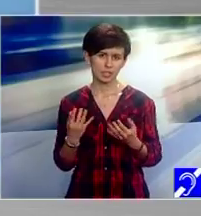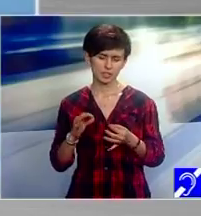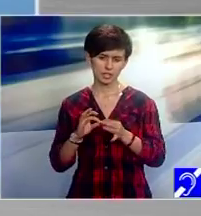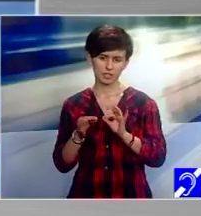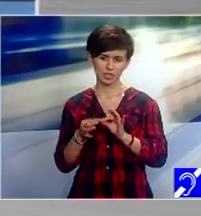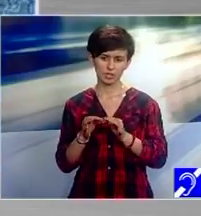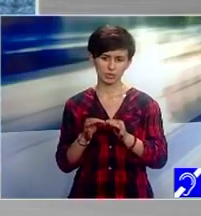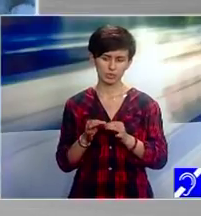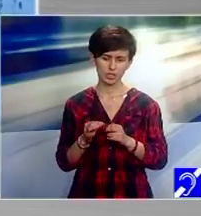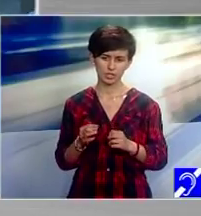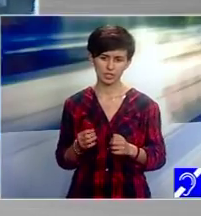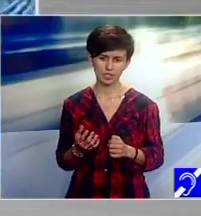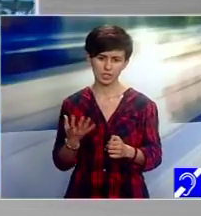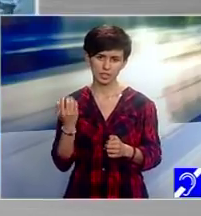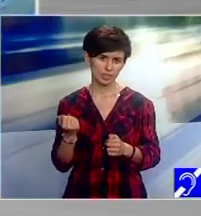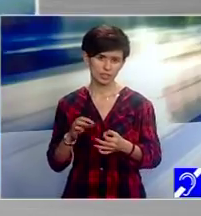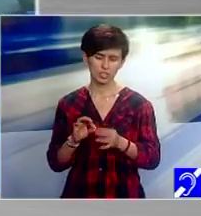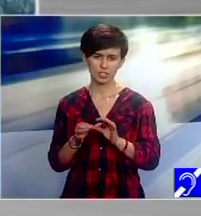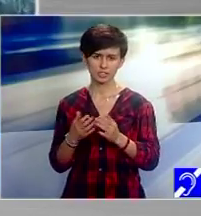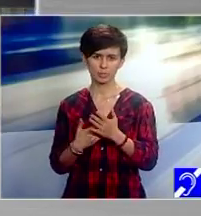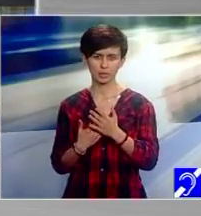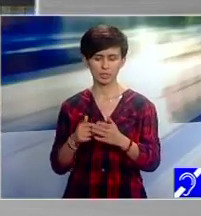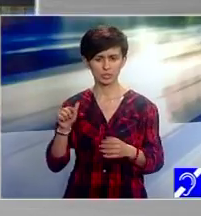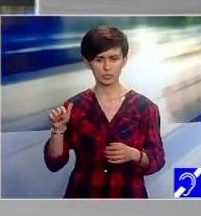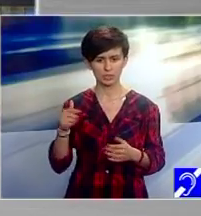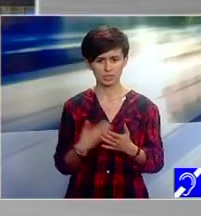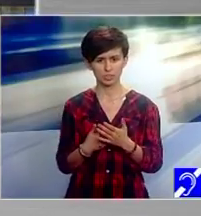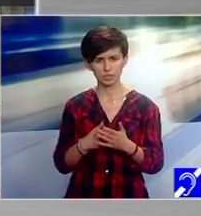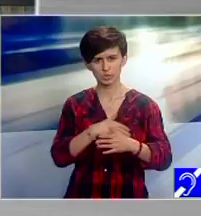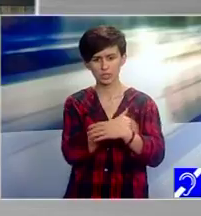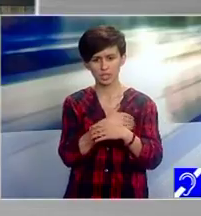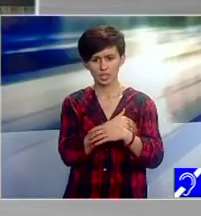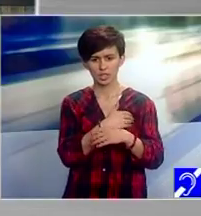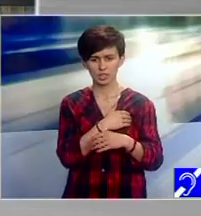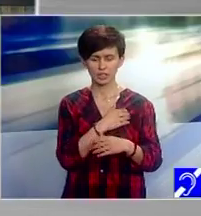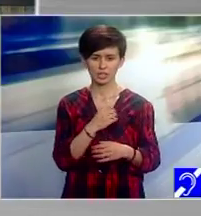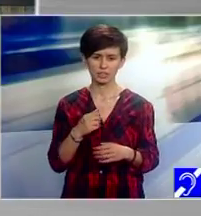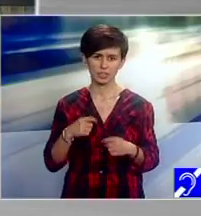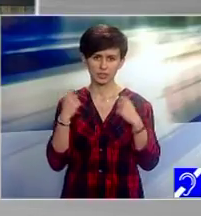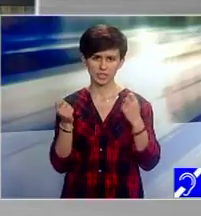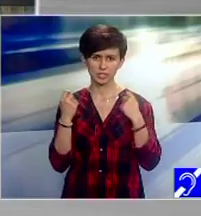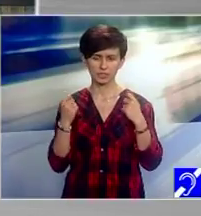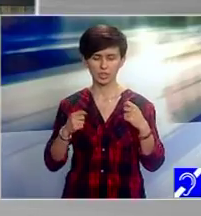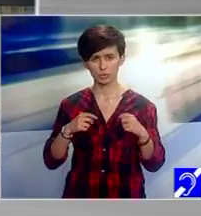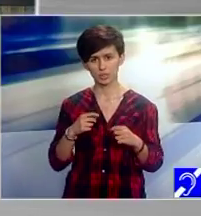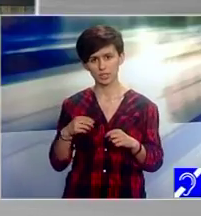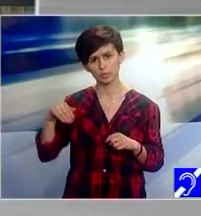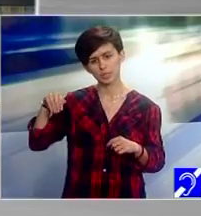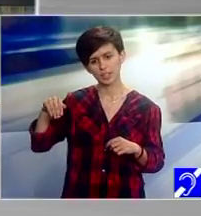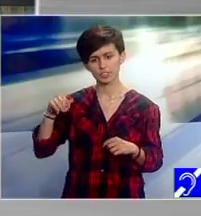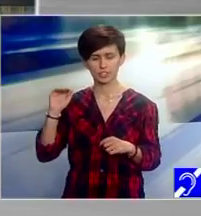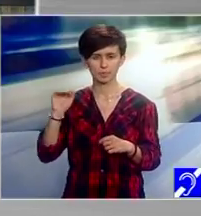în două, trei cuvinte, ce înseamnă pentru dumneavoastră și pentru elevii de care vă ocupați Festivalul Miraje? Dacă ar fi să dați o definiție